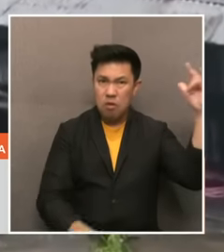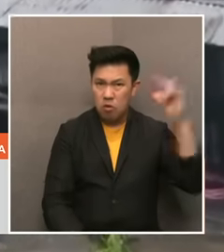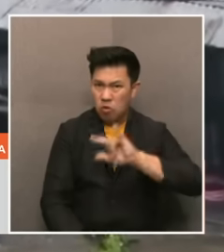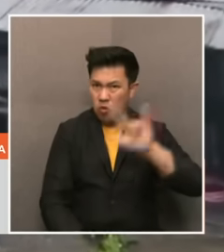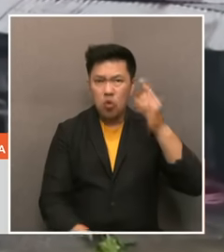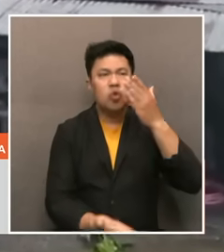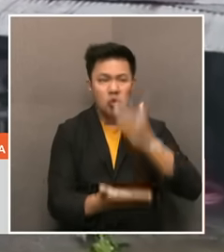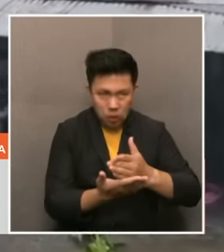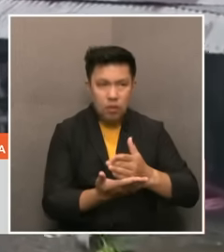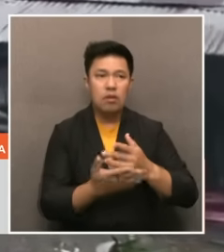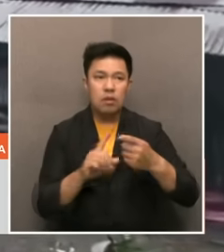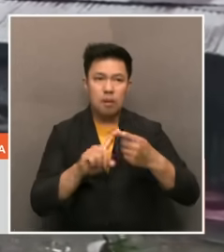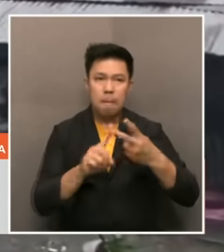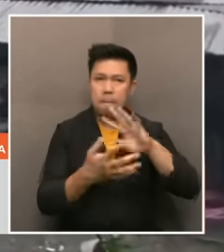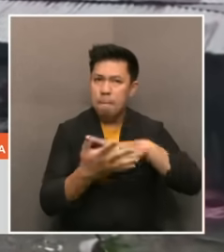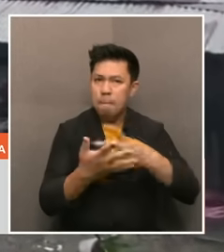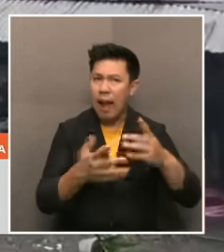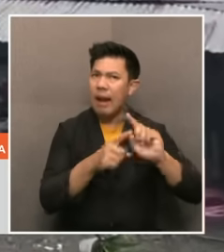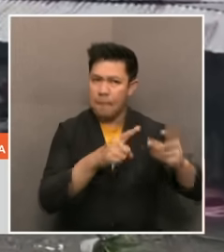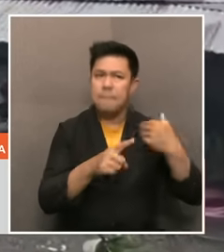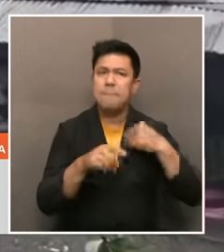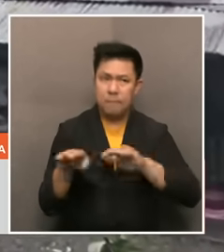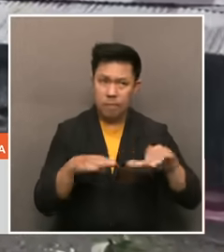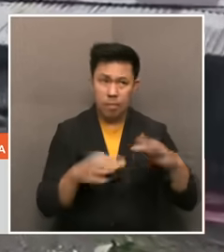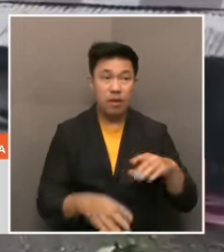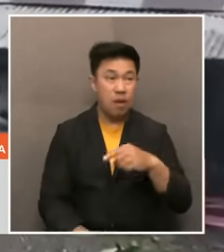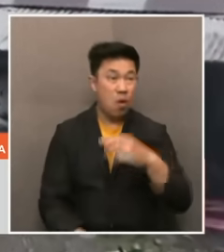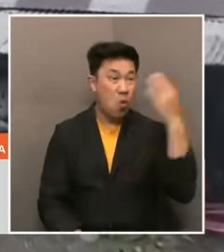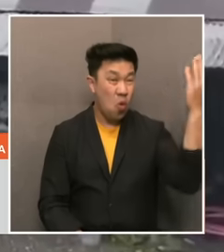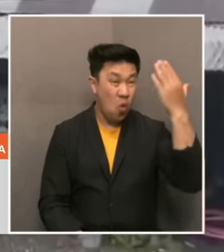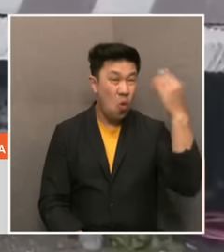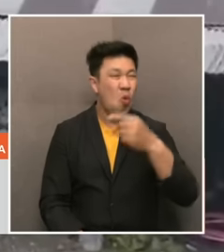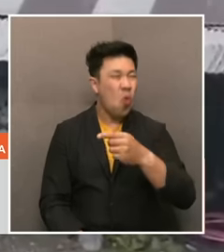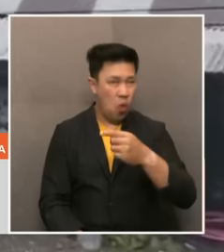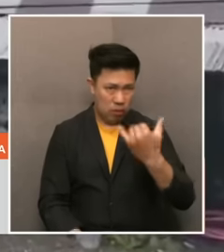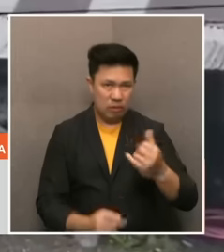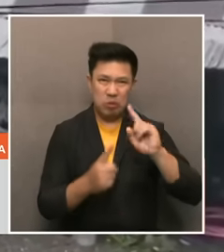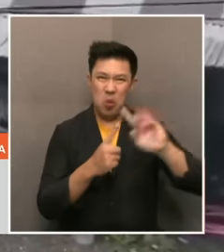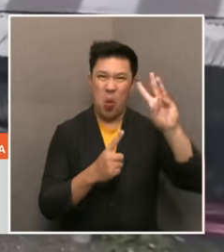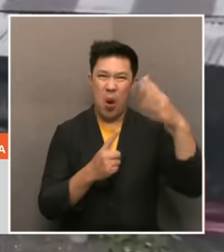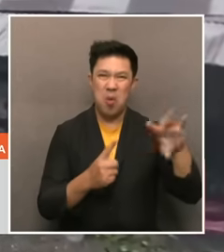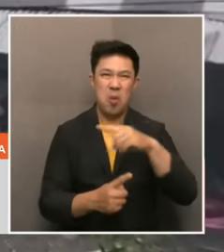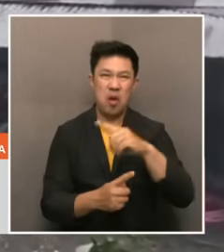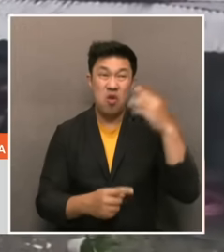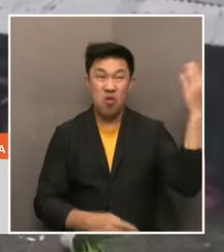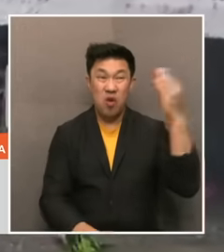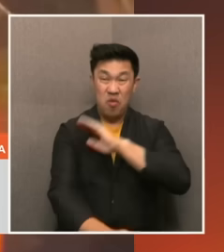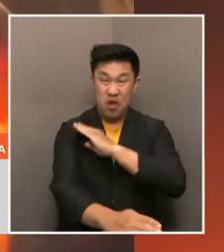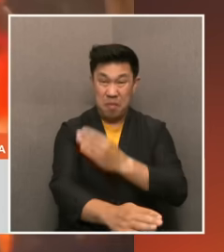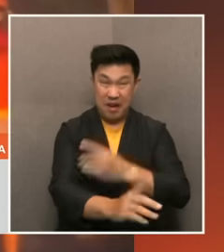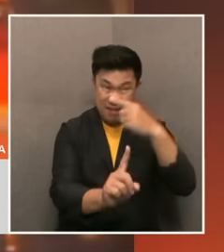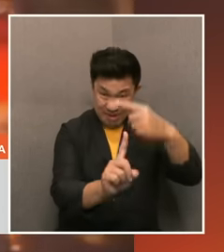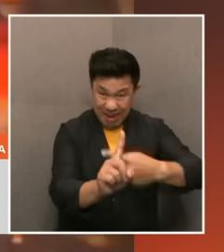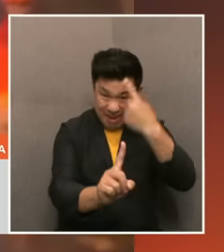พร้อมทั้งเตรียมพร้อมรับมือเอาไว้แล้วพายุมายีลูกนี้ถือได้ว่าเป็นพายุลูกที่ 6แล้วนะครับที่พัดเข้าฟิลิปปินส์ในรอบ 1